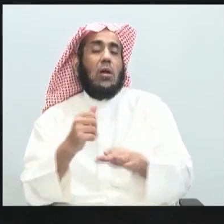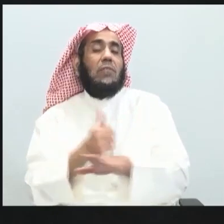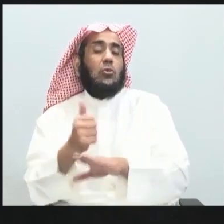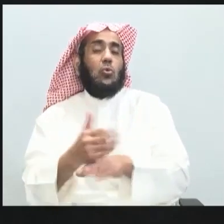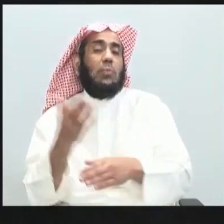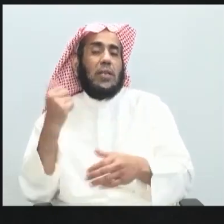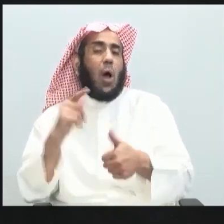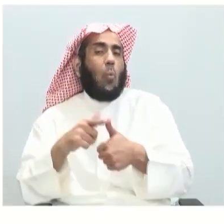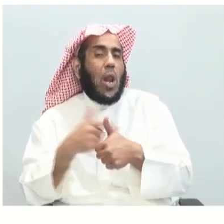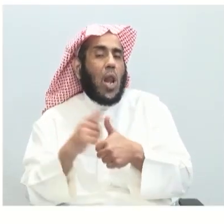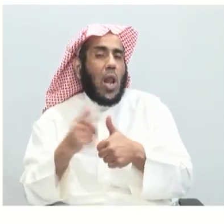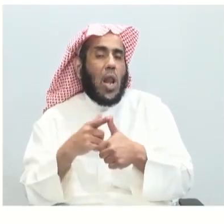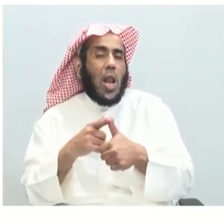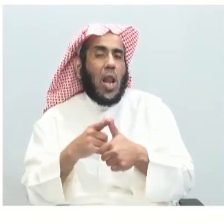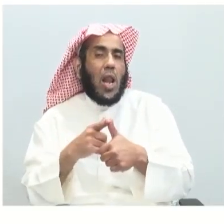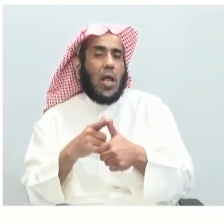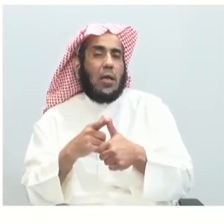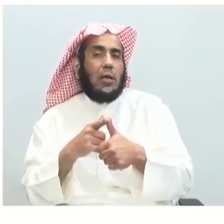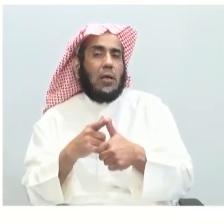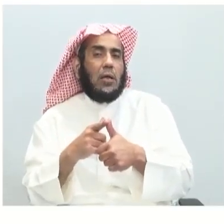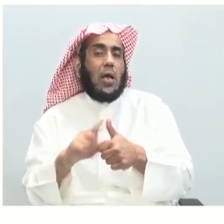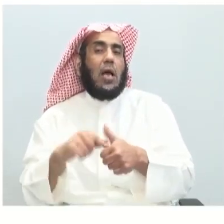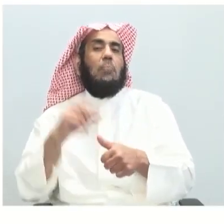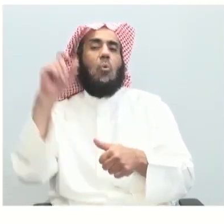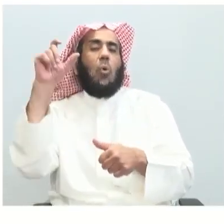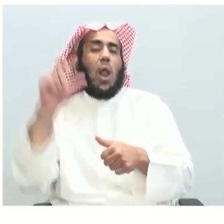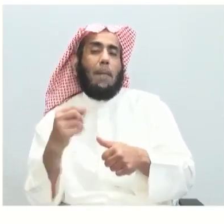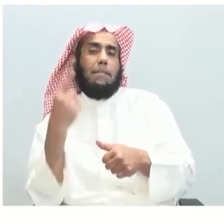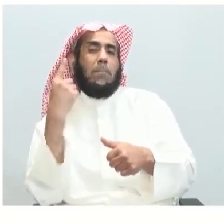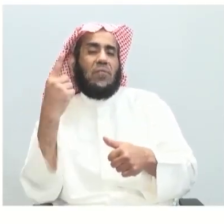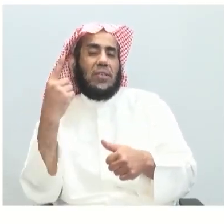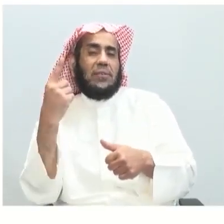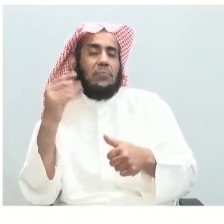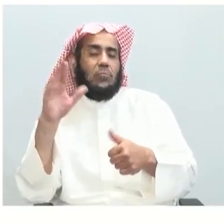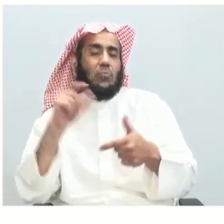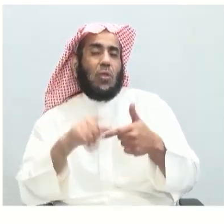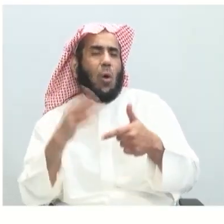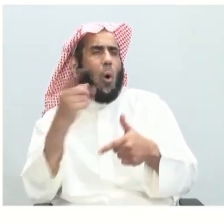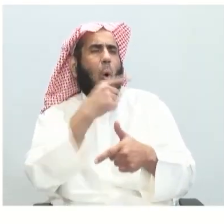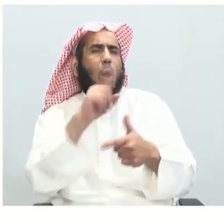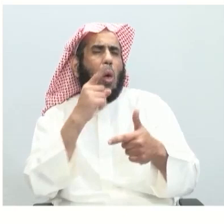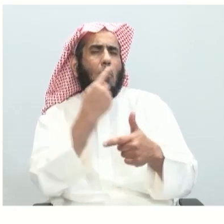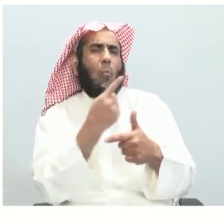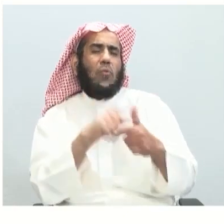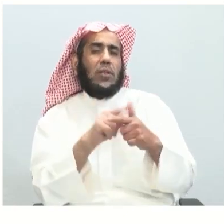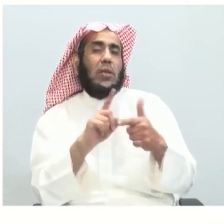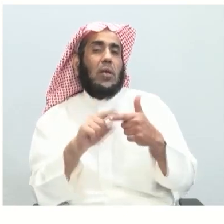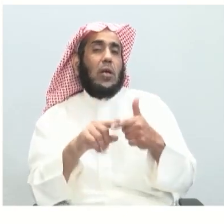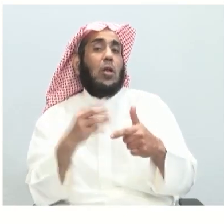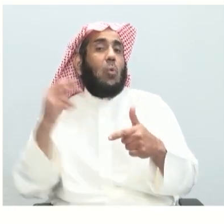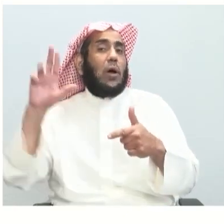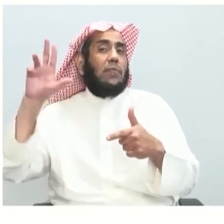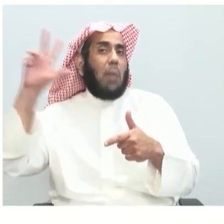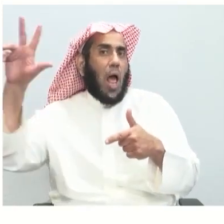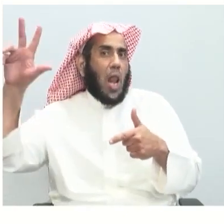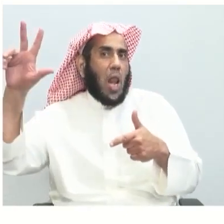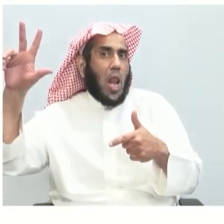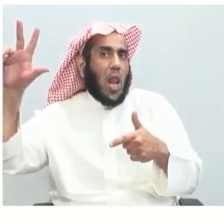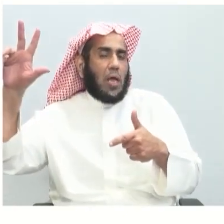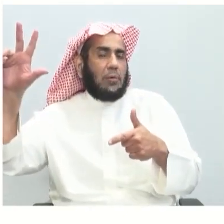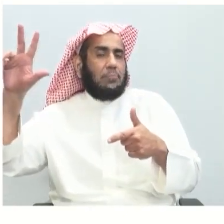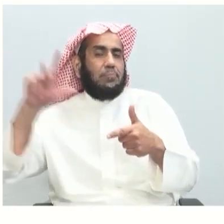اسلوب النداء الاول على مفرد هو العلم المفرد وكذلك المعرف بال